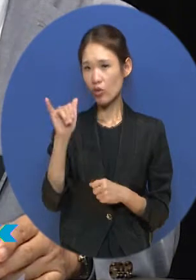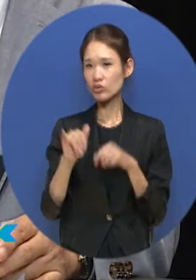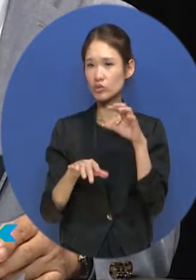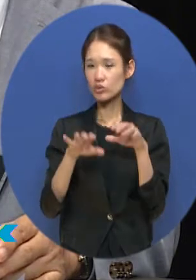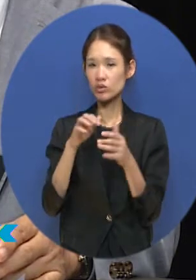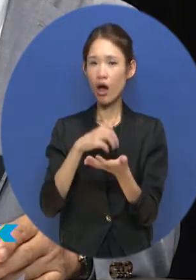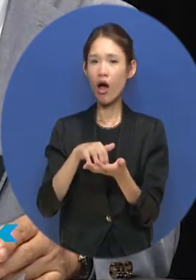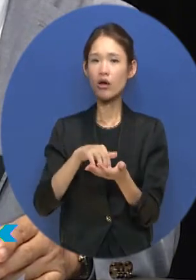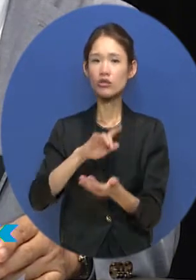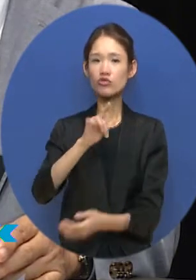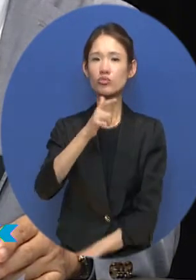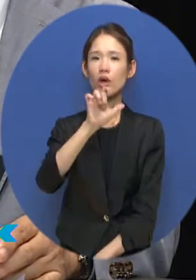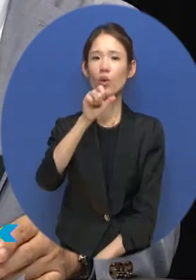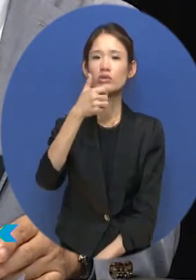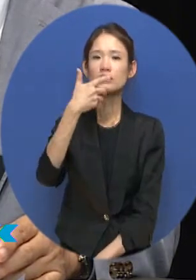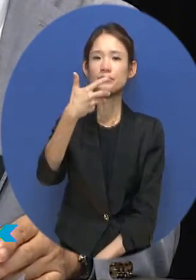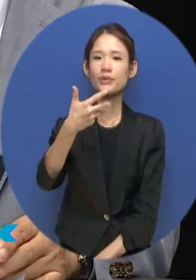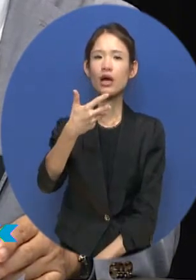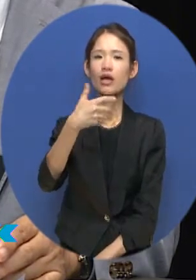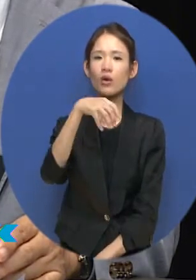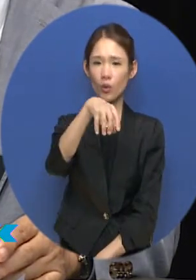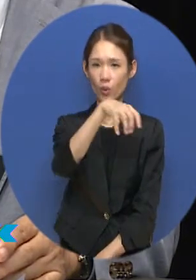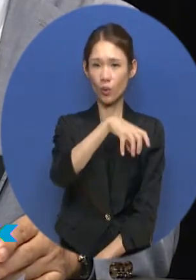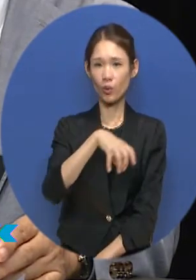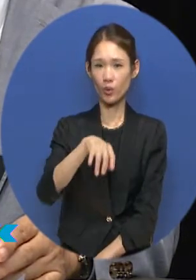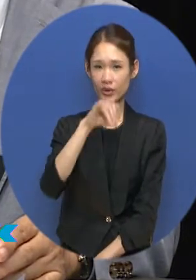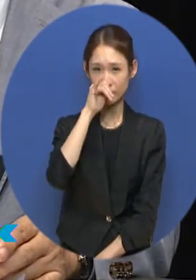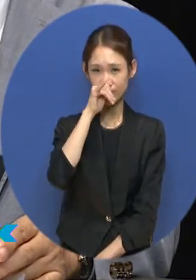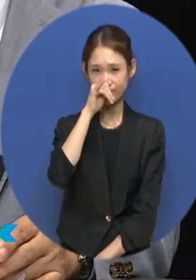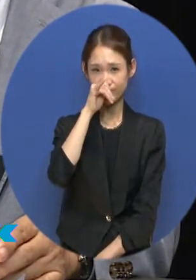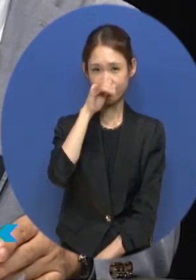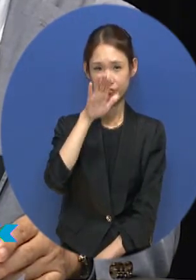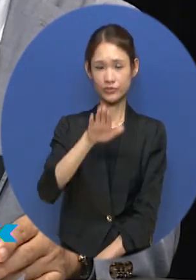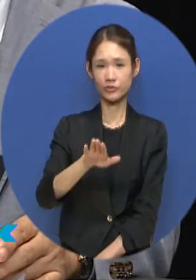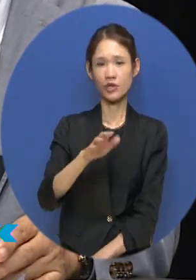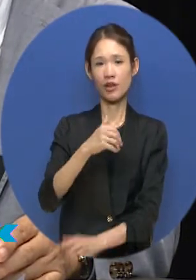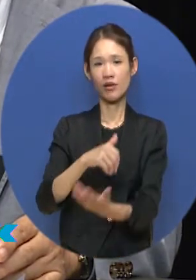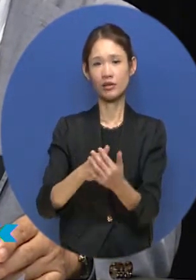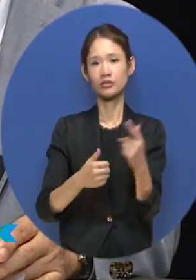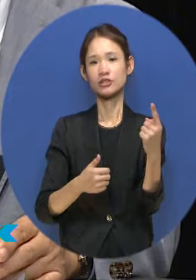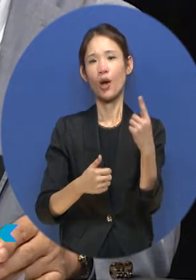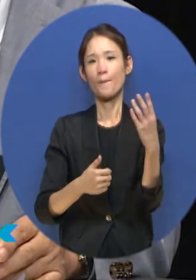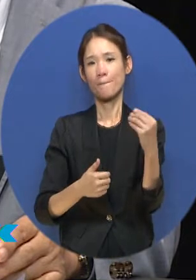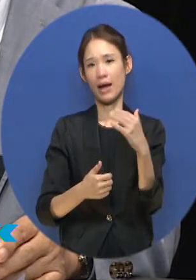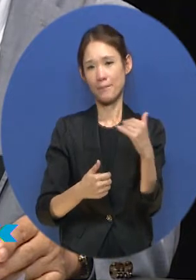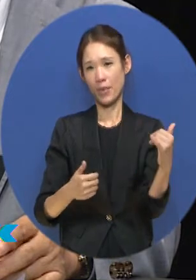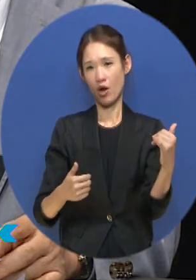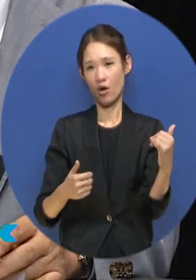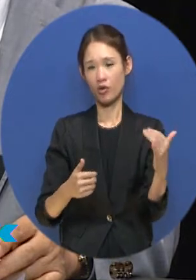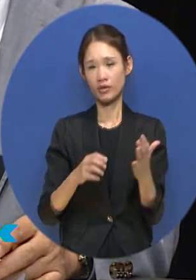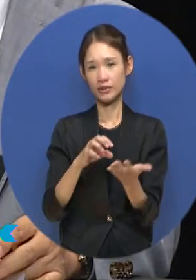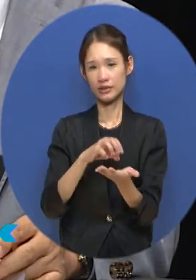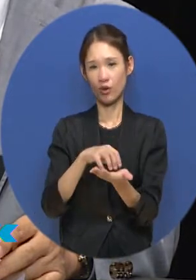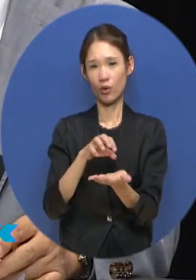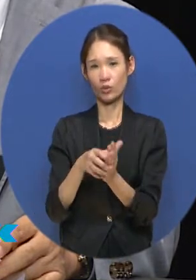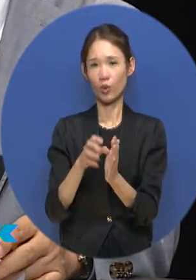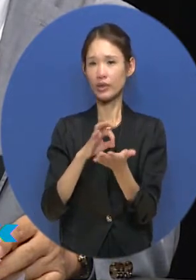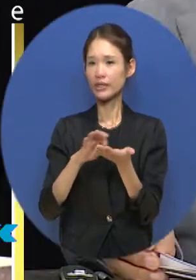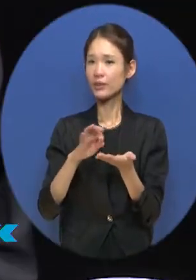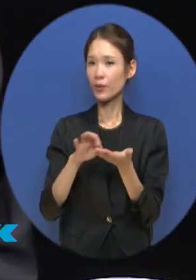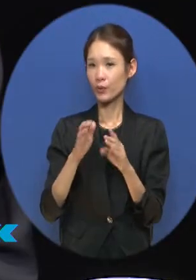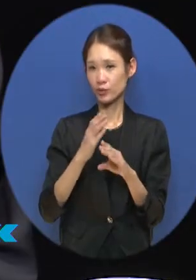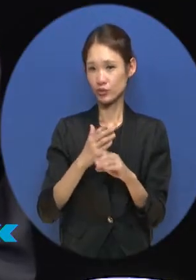약 658개 정도의 지하역사가 있는데요. 네. 현재 약 한 1,000만 명 정도가 네. 이용을 하고 있다고 합니다.